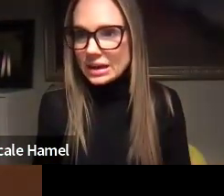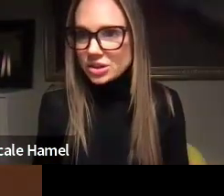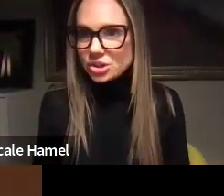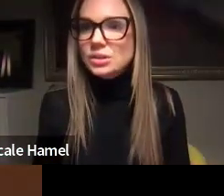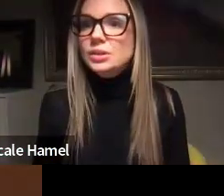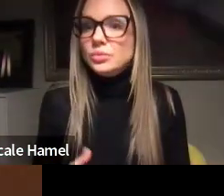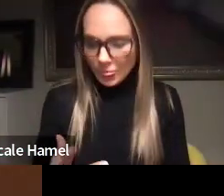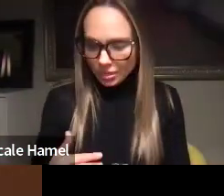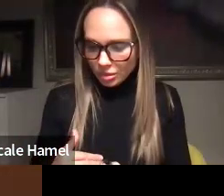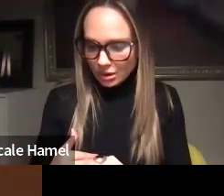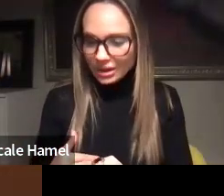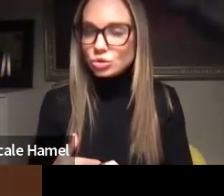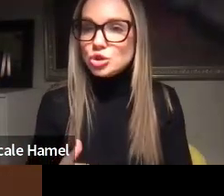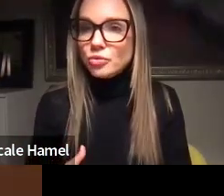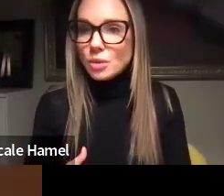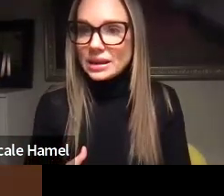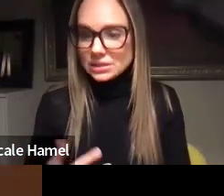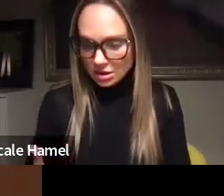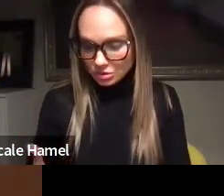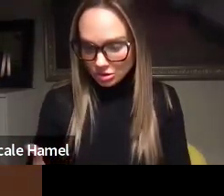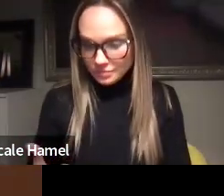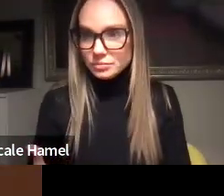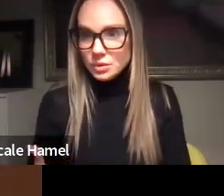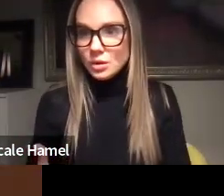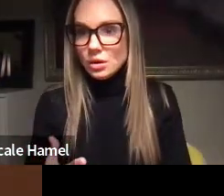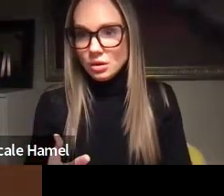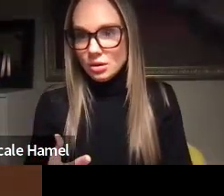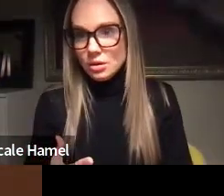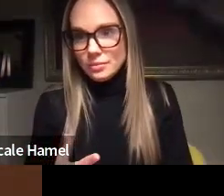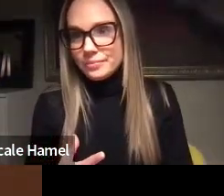ce qui est avantage. On aimerait tous pouvoir magasiner comme ça.